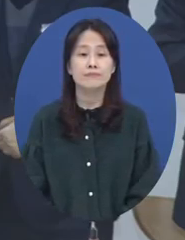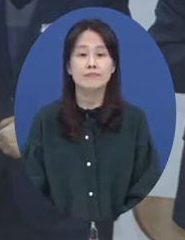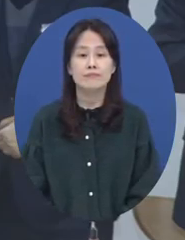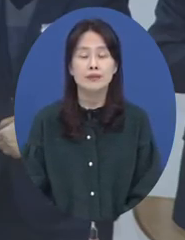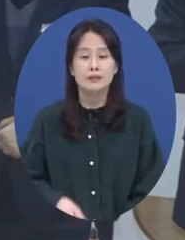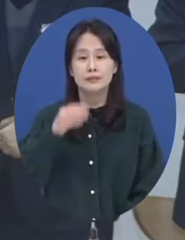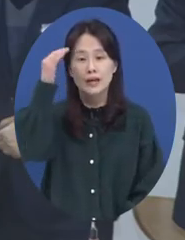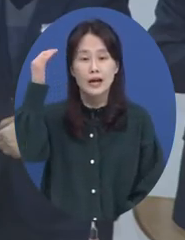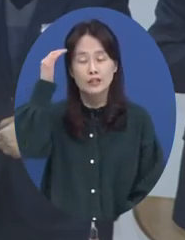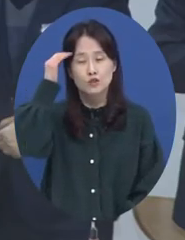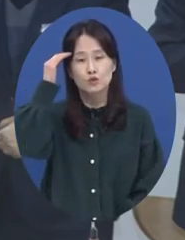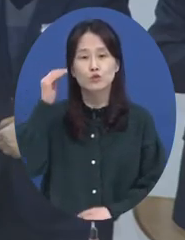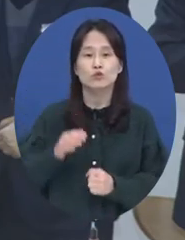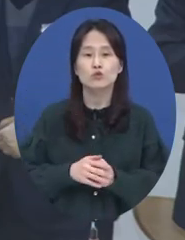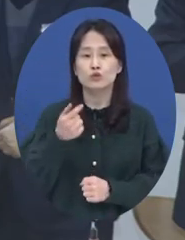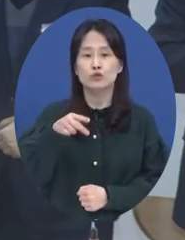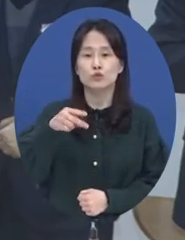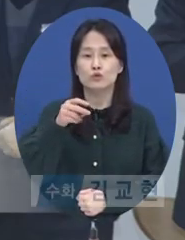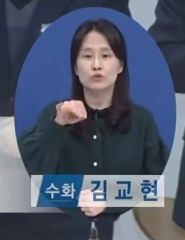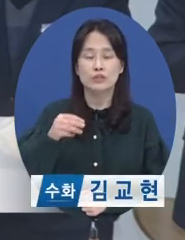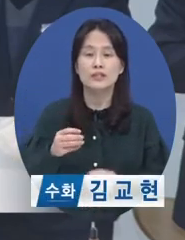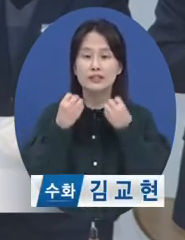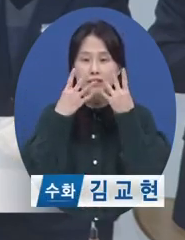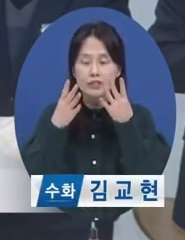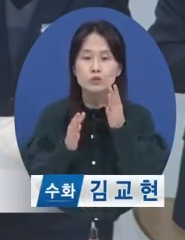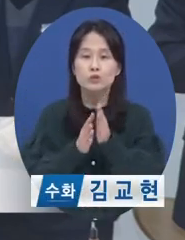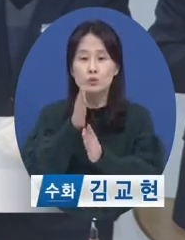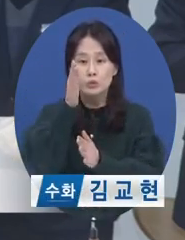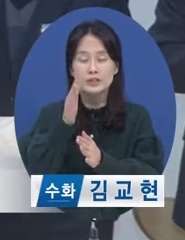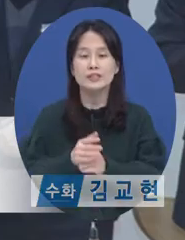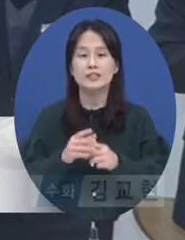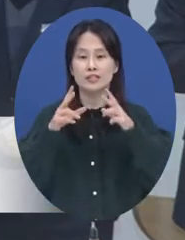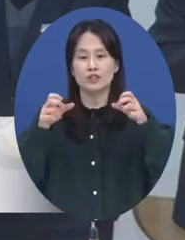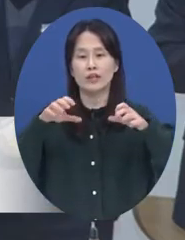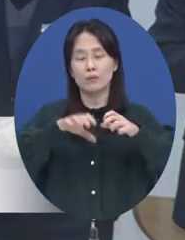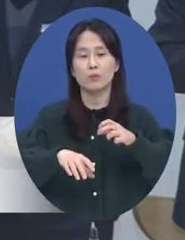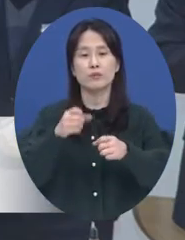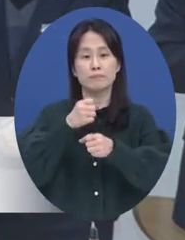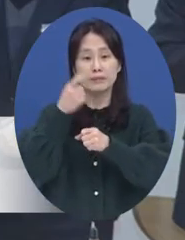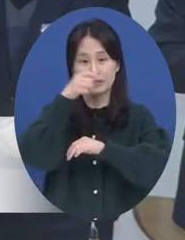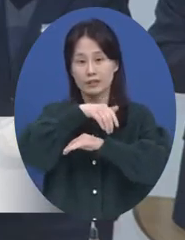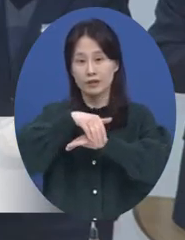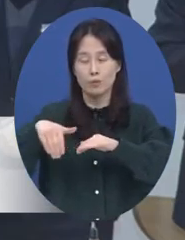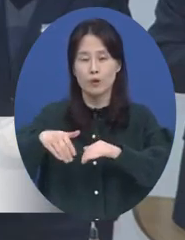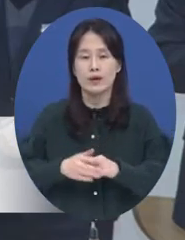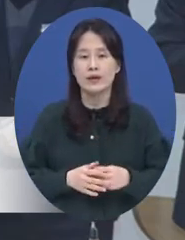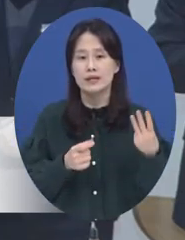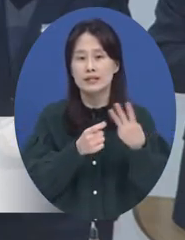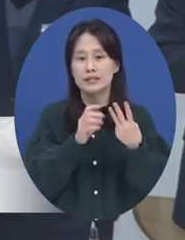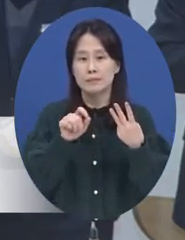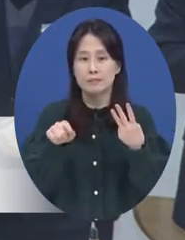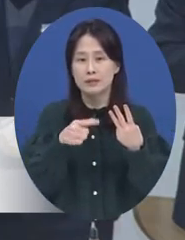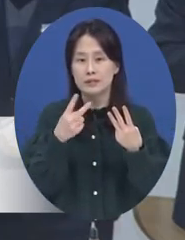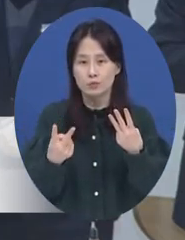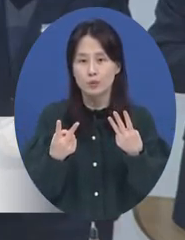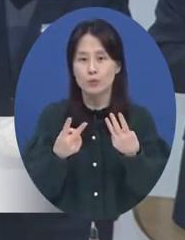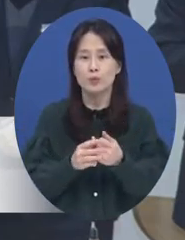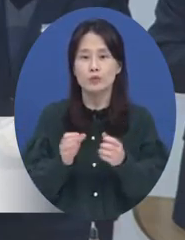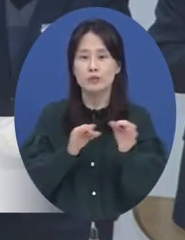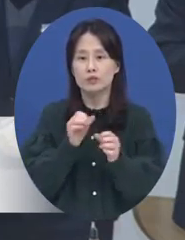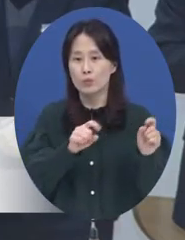한국판 u 들이 이끌어갈 새로운 형태의 도시가 경기도 성남시에 만들어집니다 경기도는 재산 판결을 뉴딜 10원 도시로